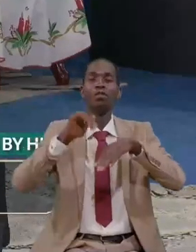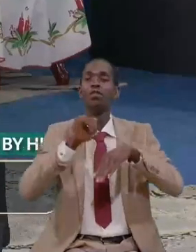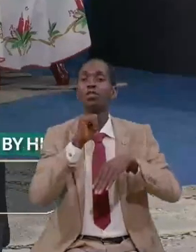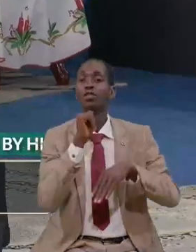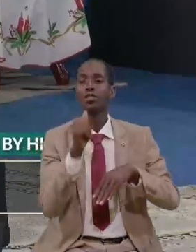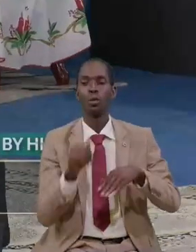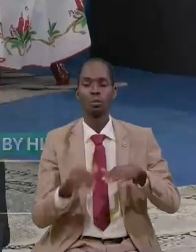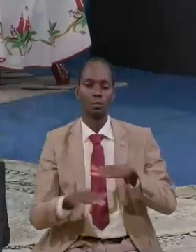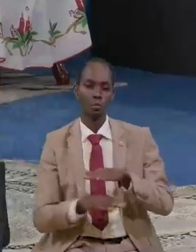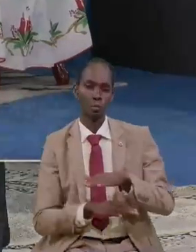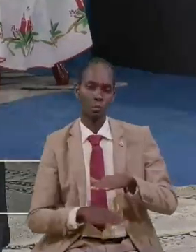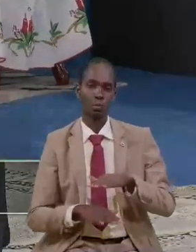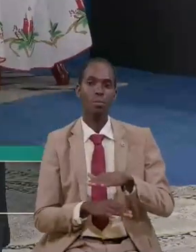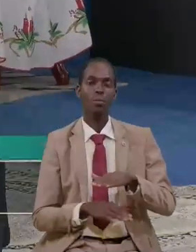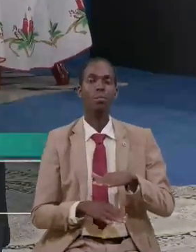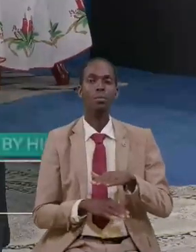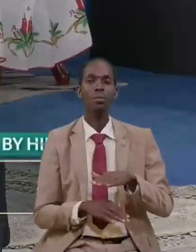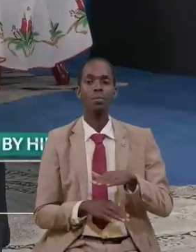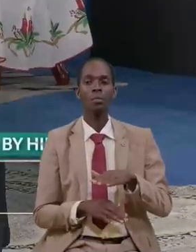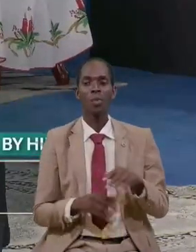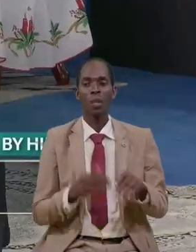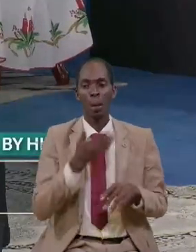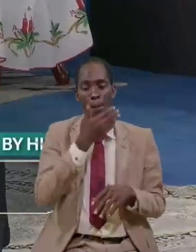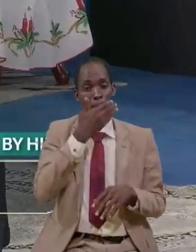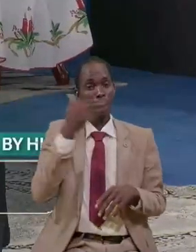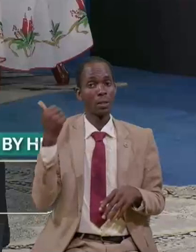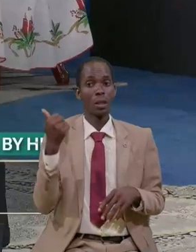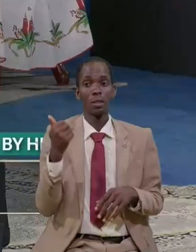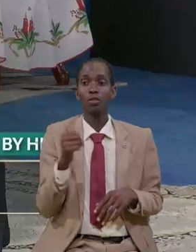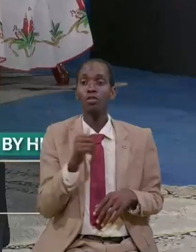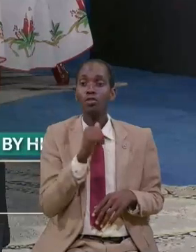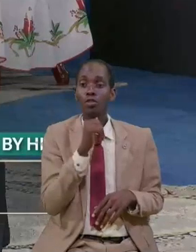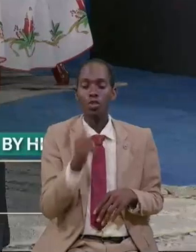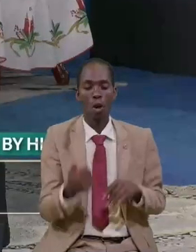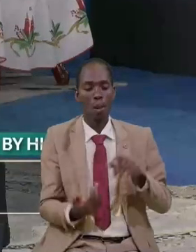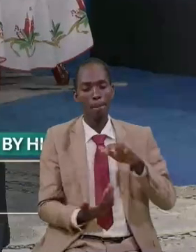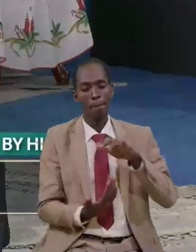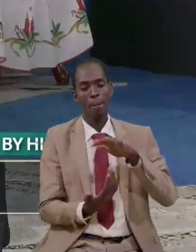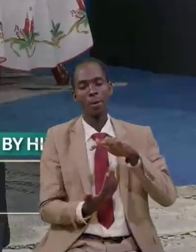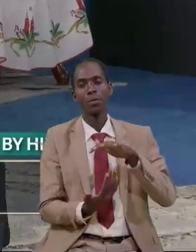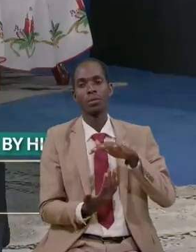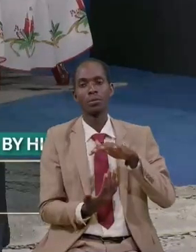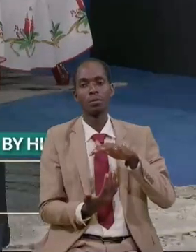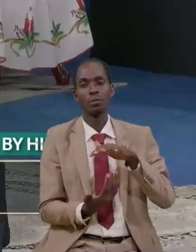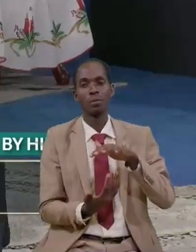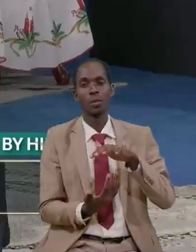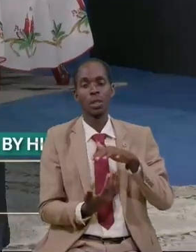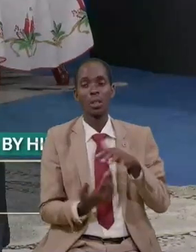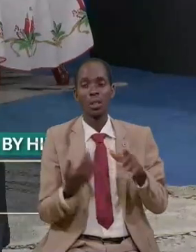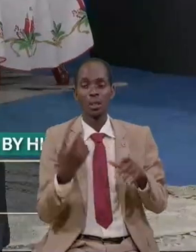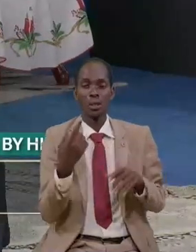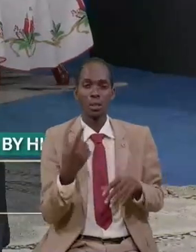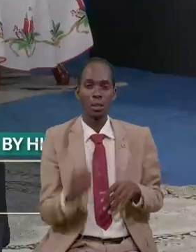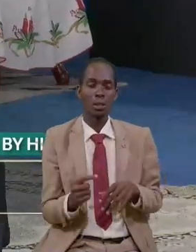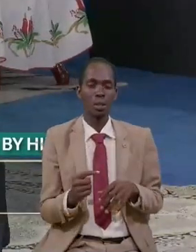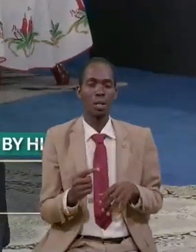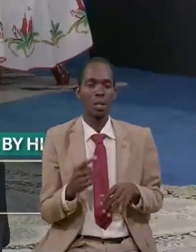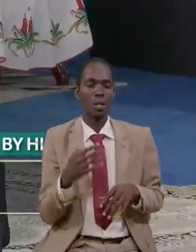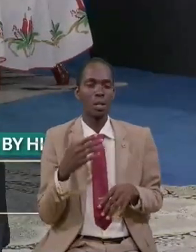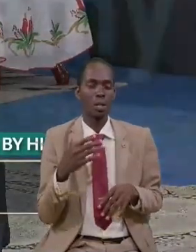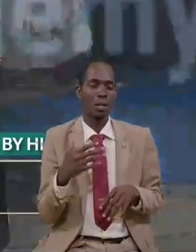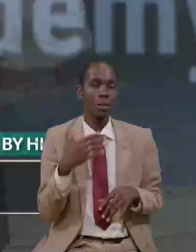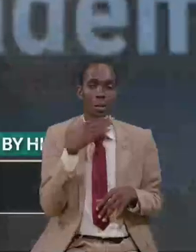Premièrement, au-dessus, en haut et pas en bas, meilleur et non brisé. La vie autour de